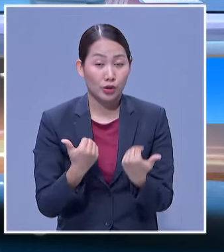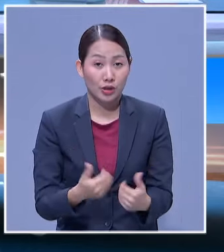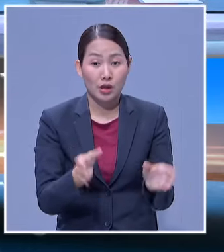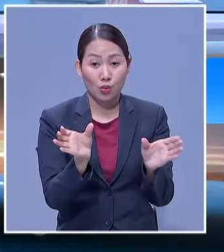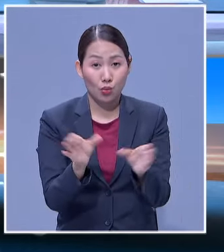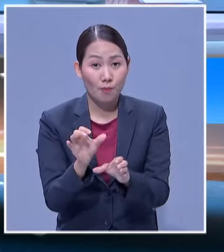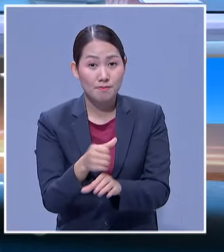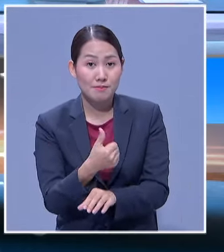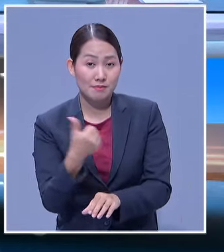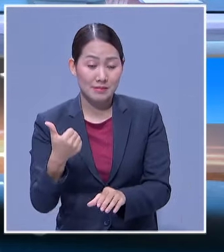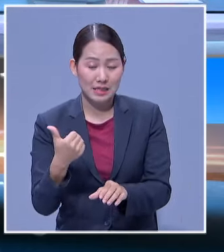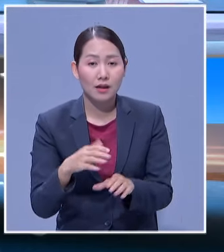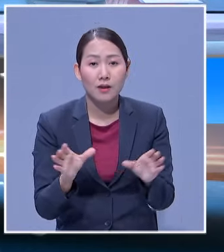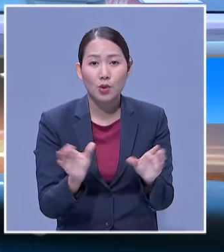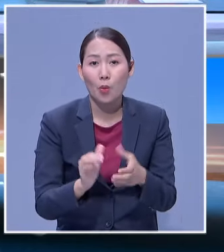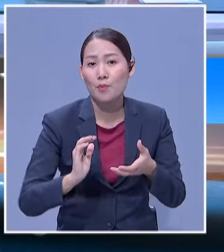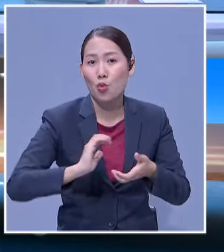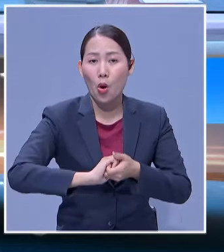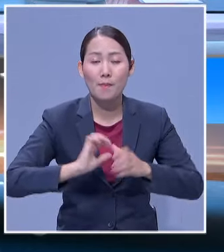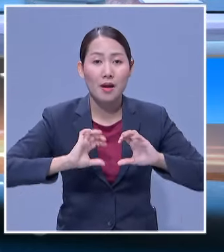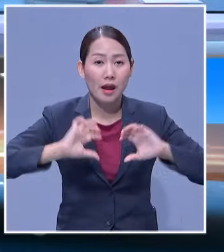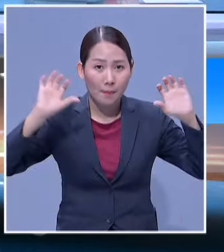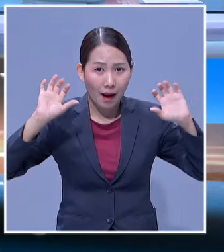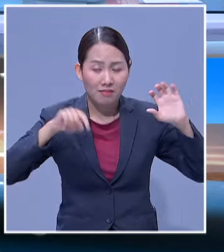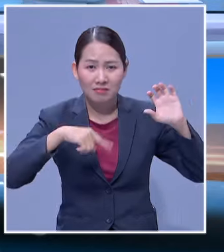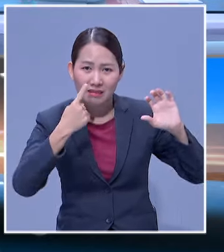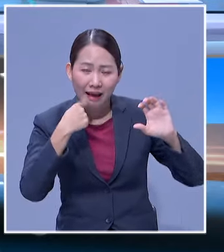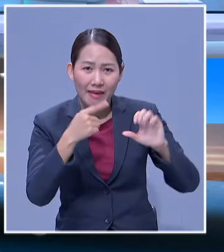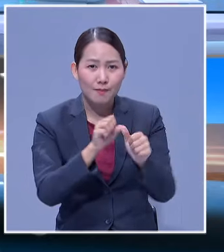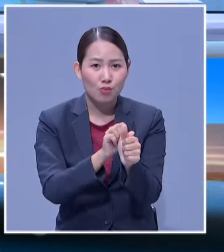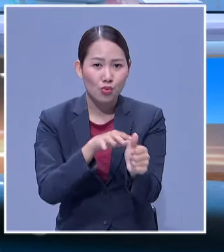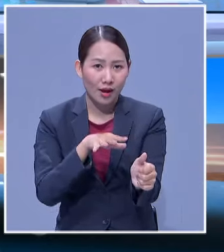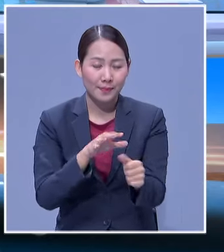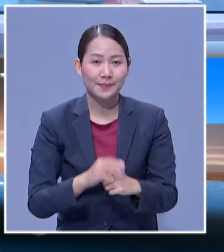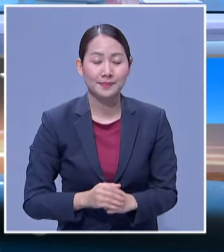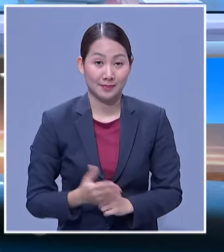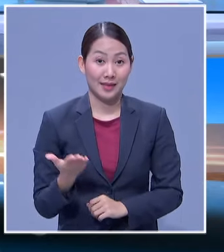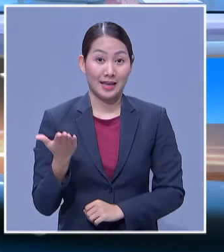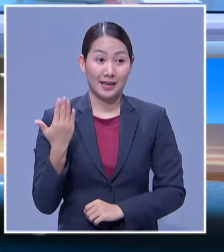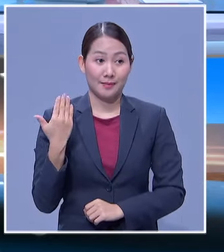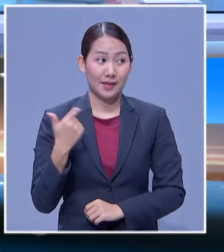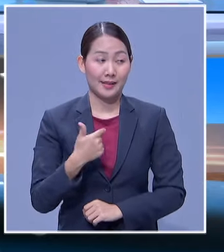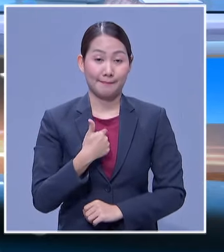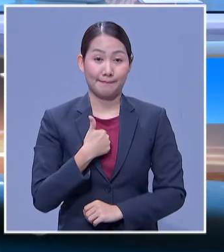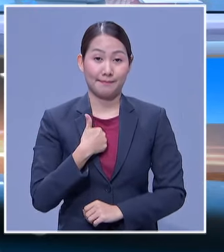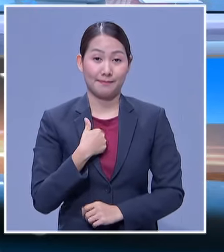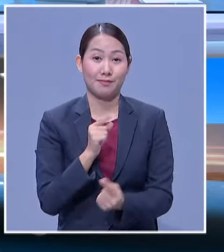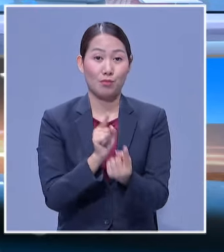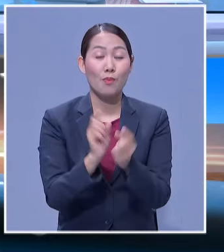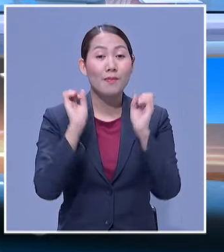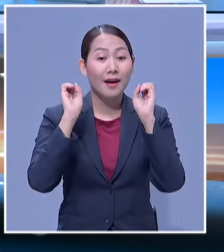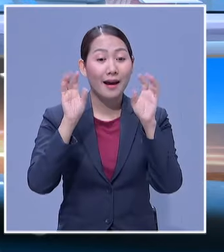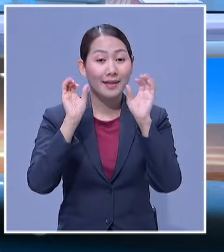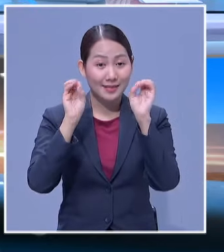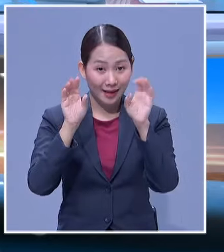ก็ไม่กล้าวโหวตตามมันติดพรแบบเเหรอโอจริงๆอวันนี้ก่อนเข้ารายการน่ะผมเจออาจารย์ธนพรด้วยนะคุณน้องก็เจอใช่มั้ยได้แวะถาม